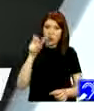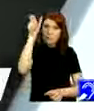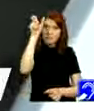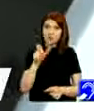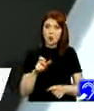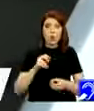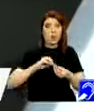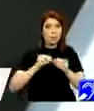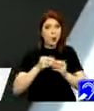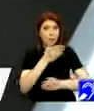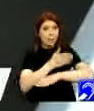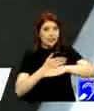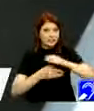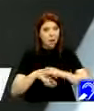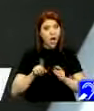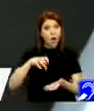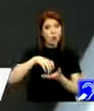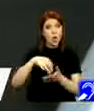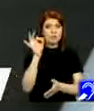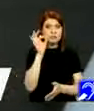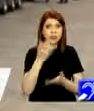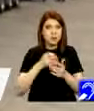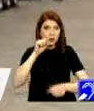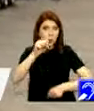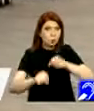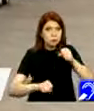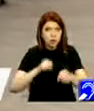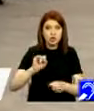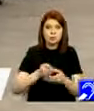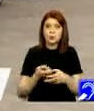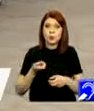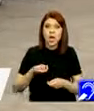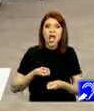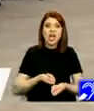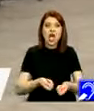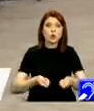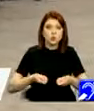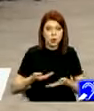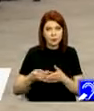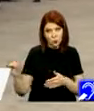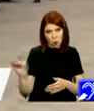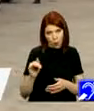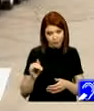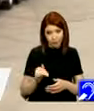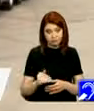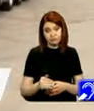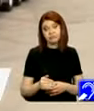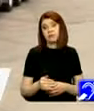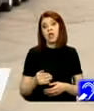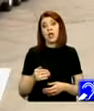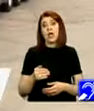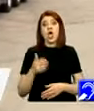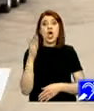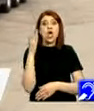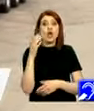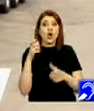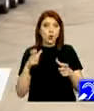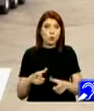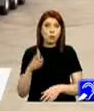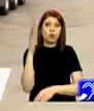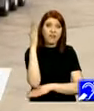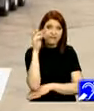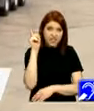cu dizabilități, au loc special pentru biciclete și pentru cărucioare de copii. Potrivit conducerii grupului de firme Astra